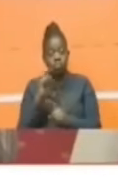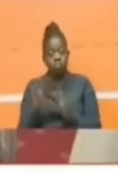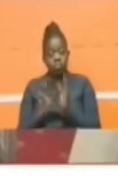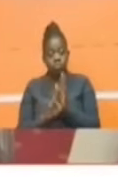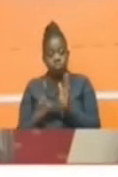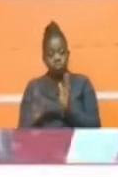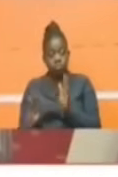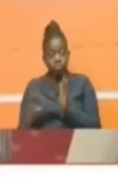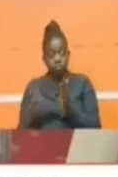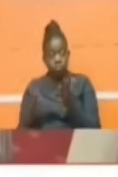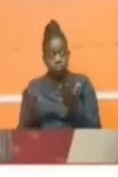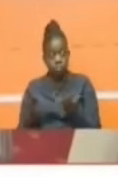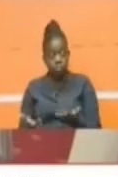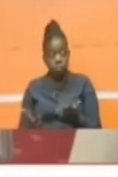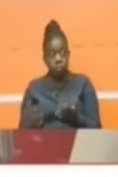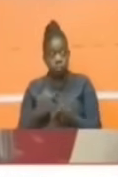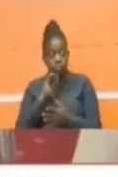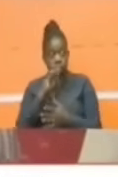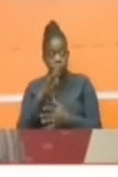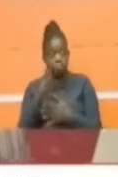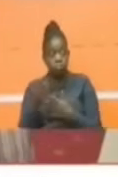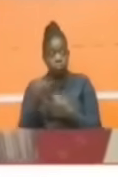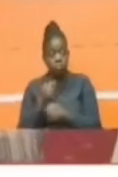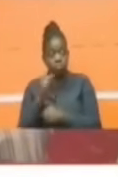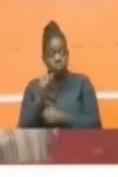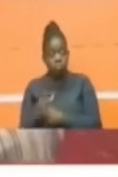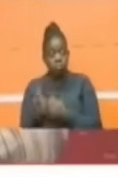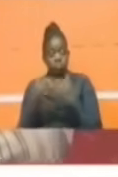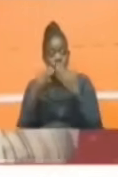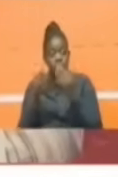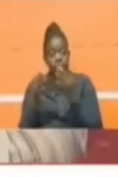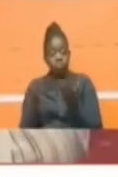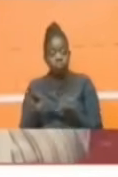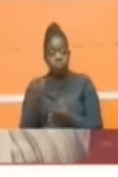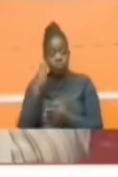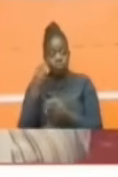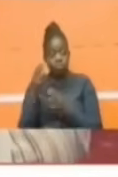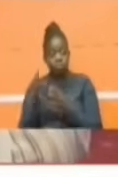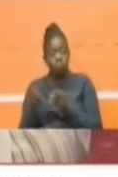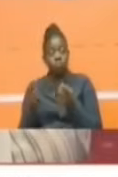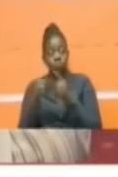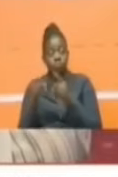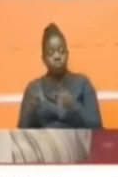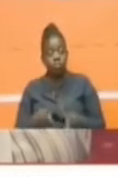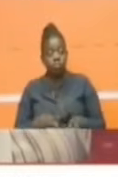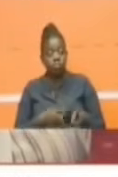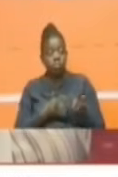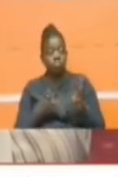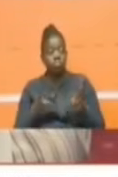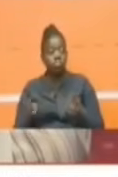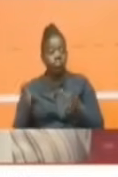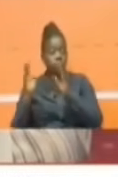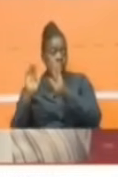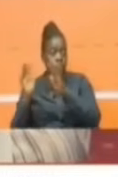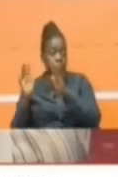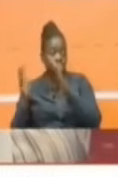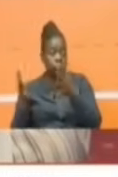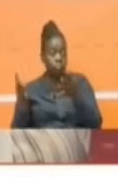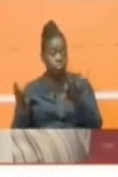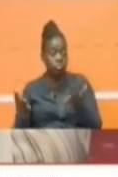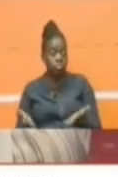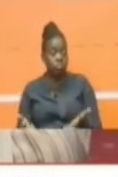Jim Akatikiti. Omwogezi wa kampuni eyo beebaziza Vision Group okuvaayo n'engeri ey'enjawulo ey'okujaguza abajulizi ba